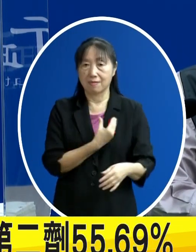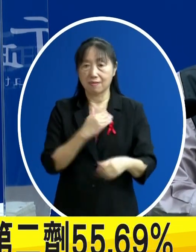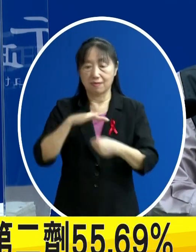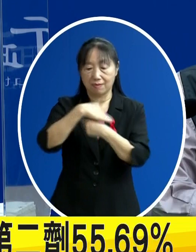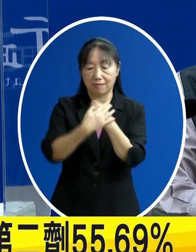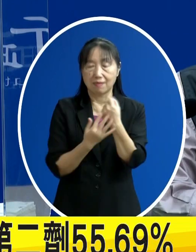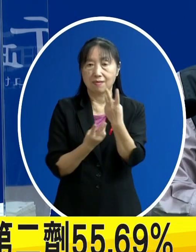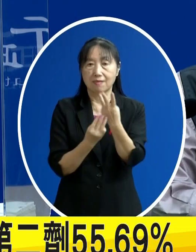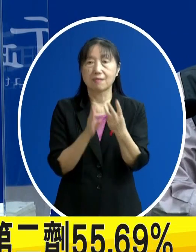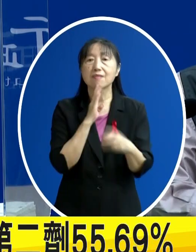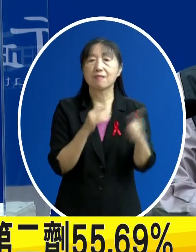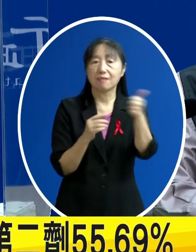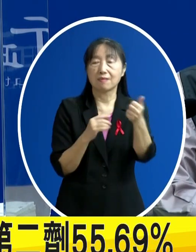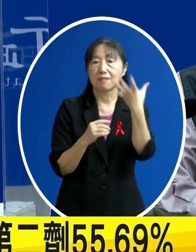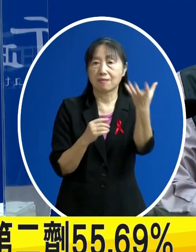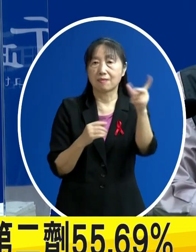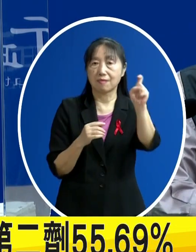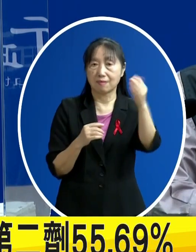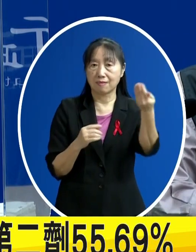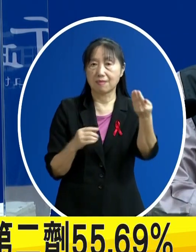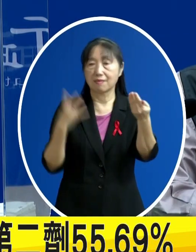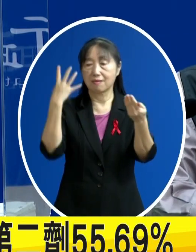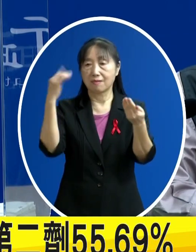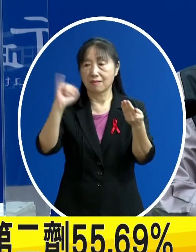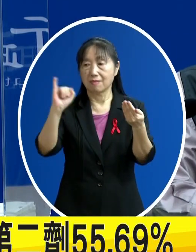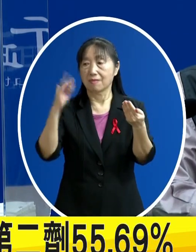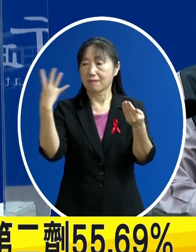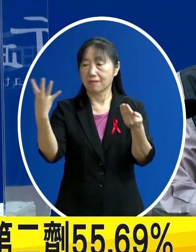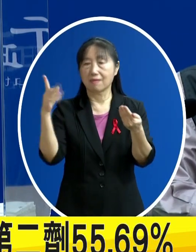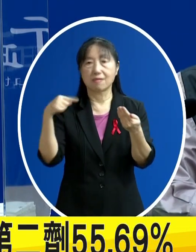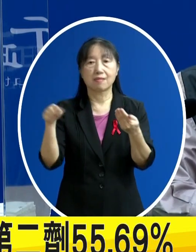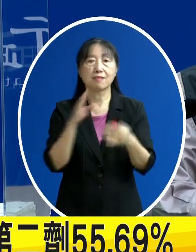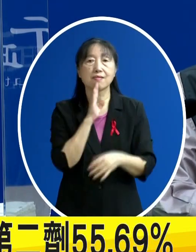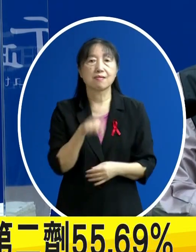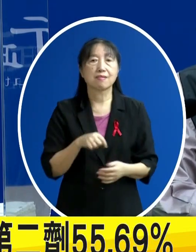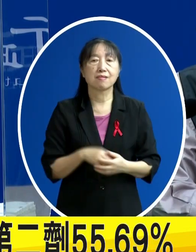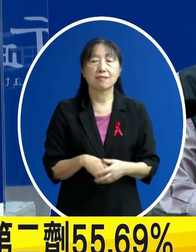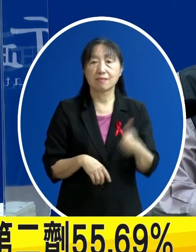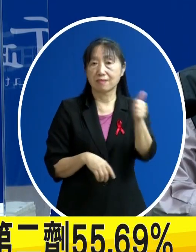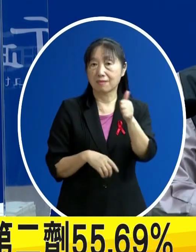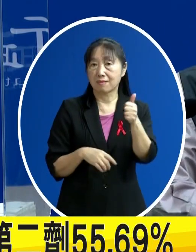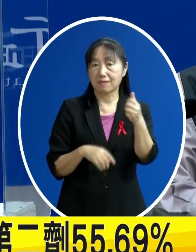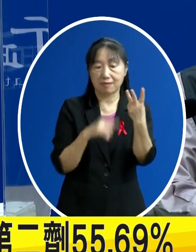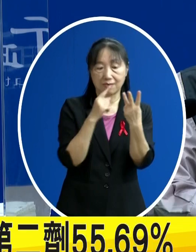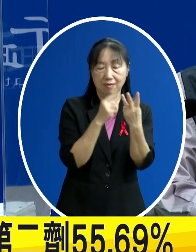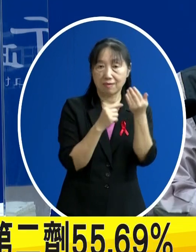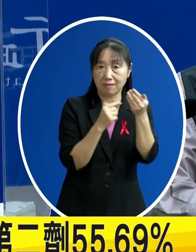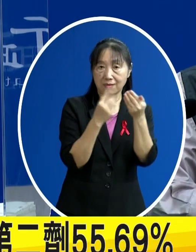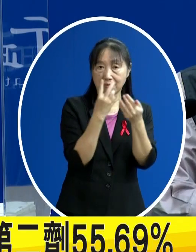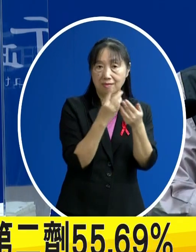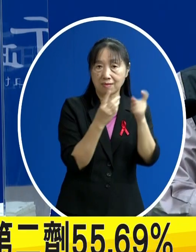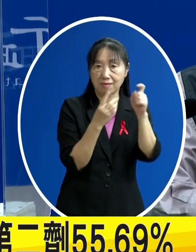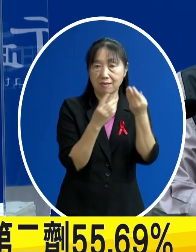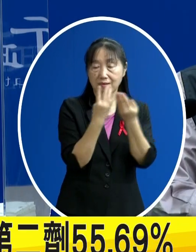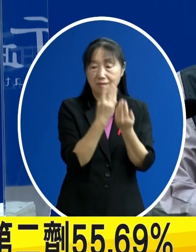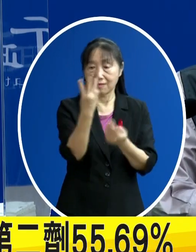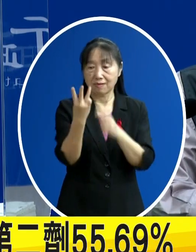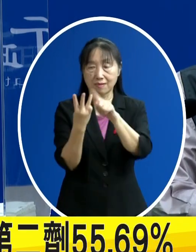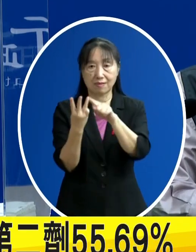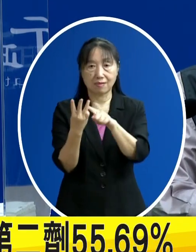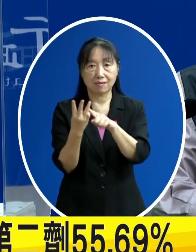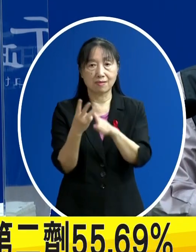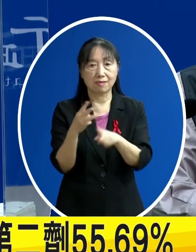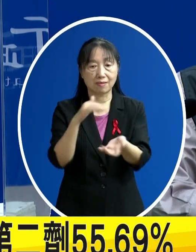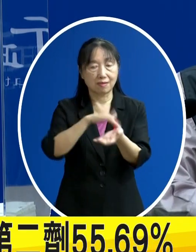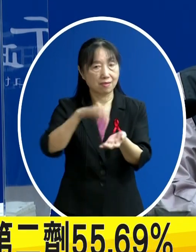有19位，那其次女性是4位。那在男性的部分呢，有3位是不需要住院观